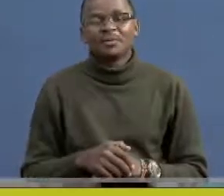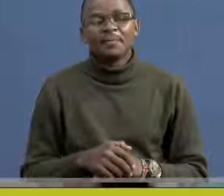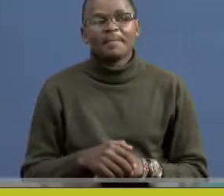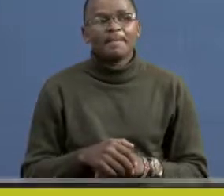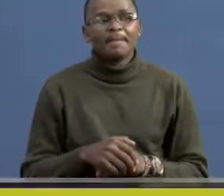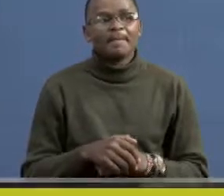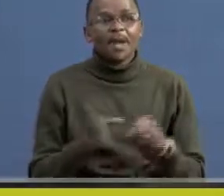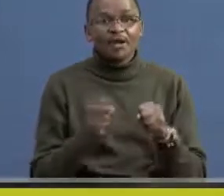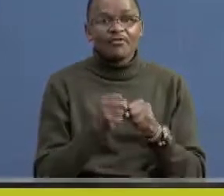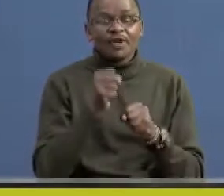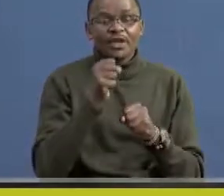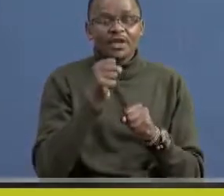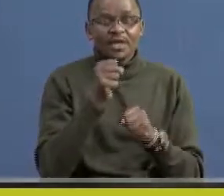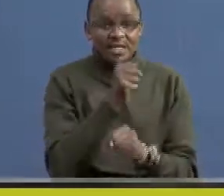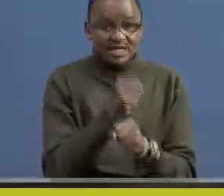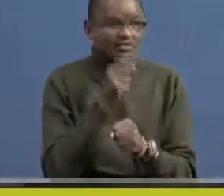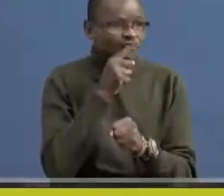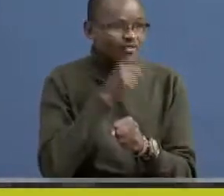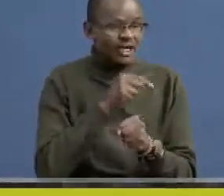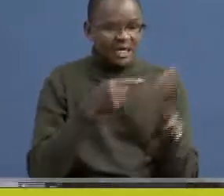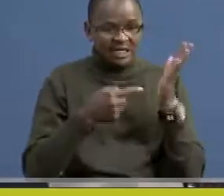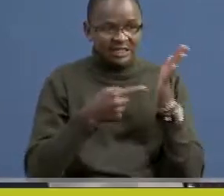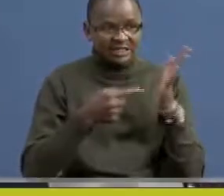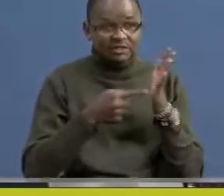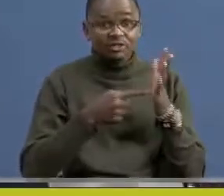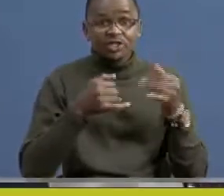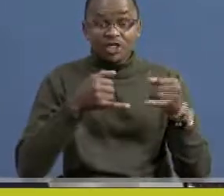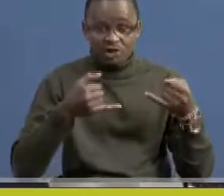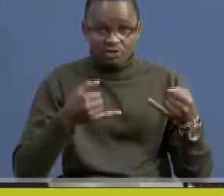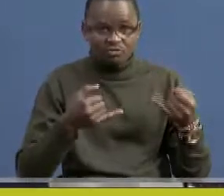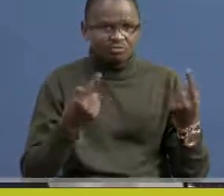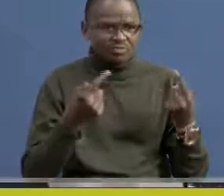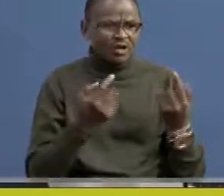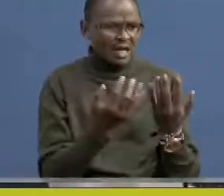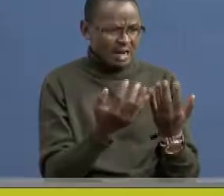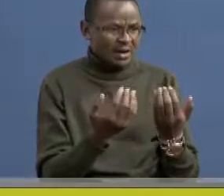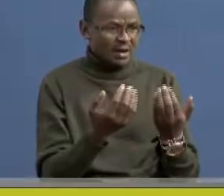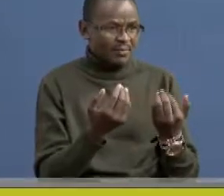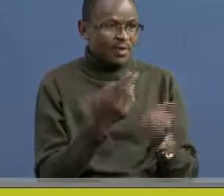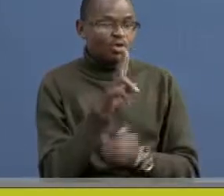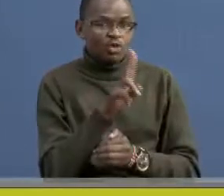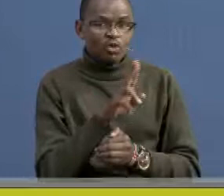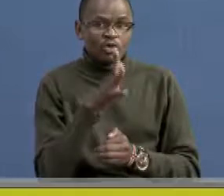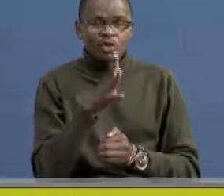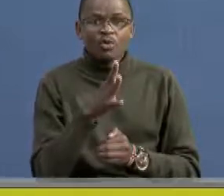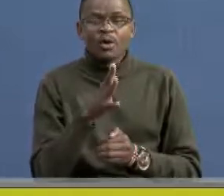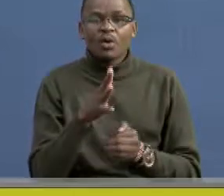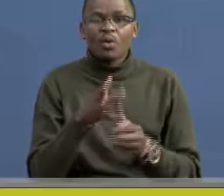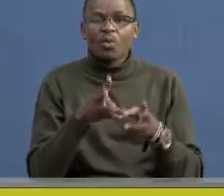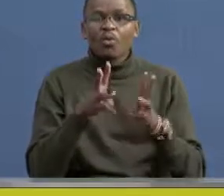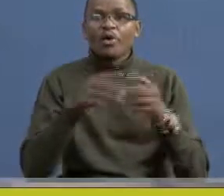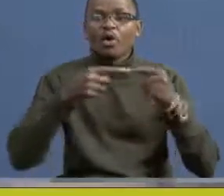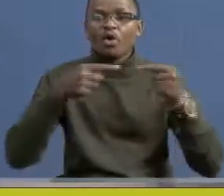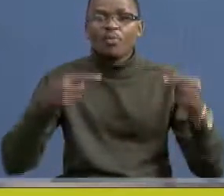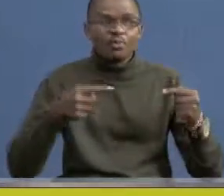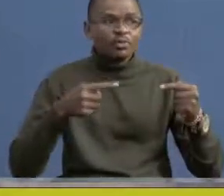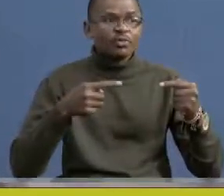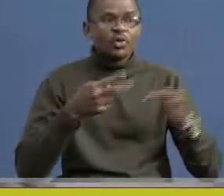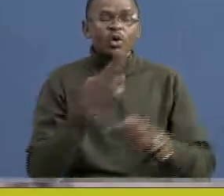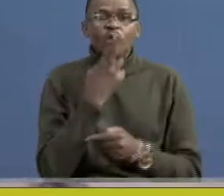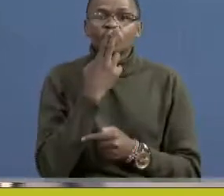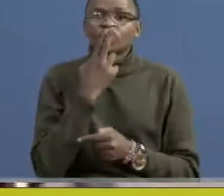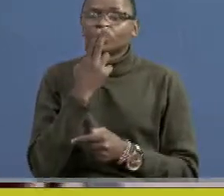Katika miaka 10 iliyopita, teknolojia mpya imejitokeza na kuwavutia utumizi wa sigara kwa kutoa njia mbadala za kuvuta